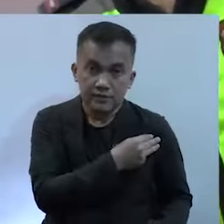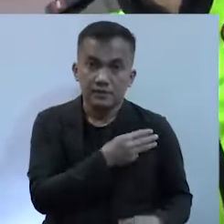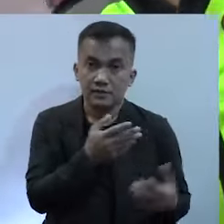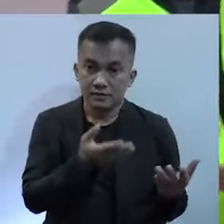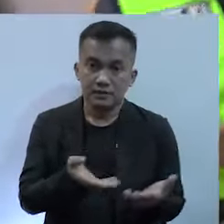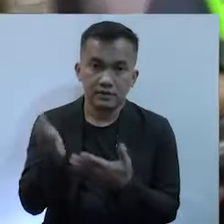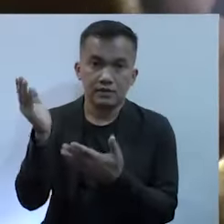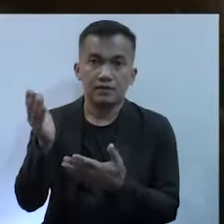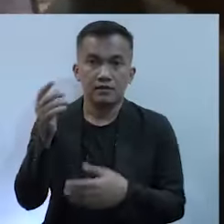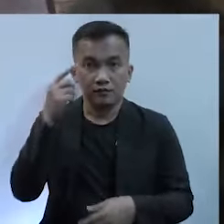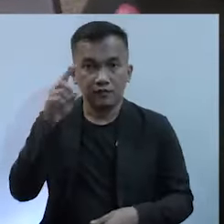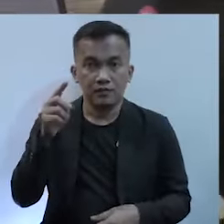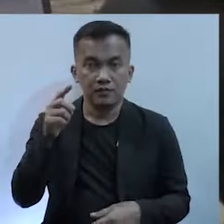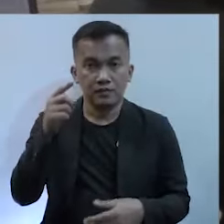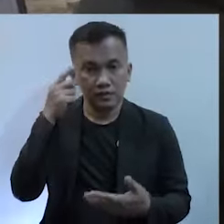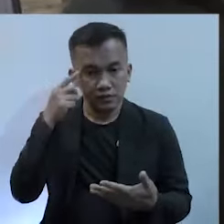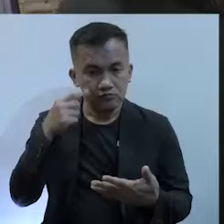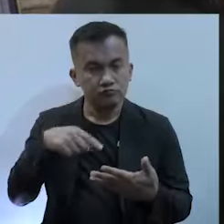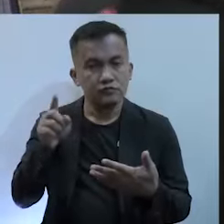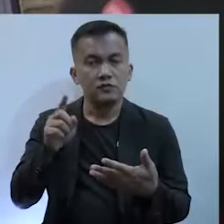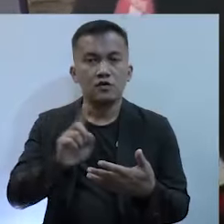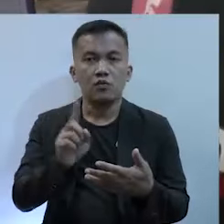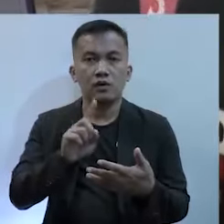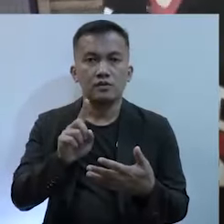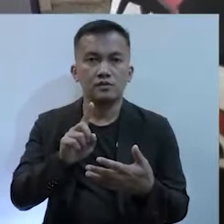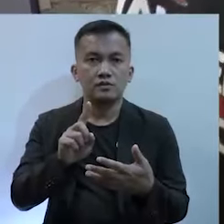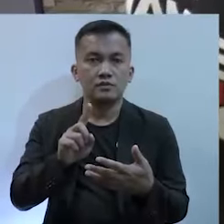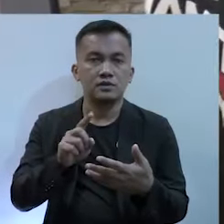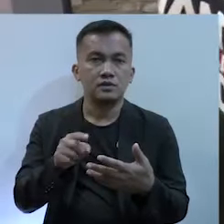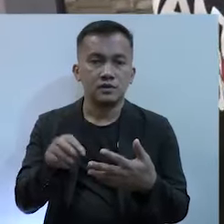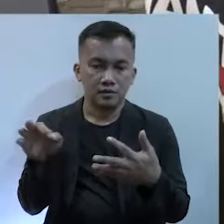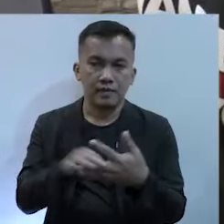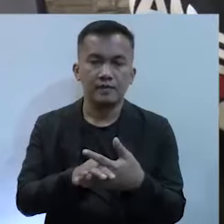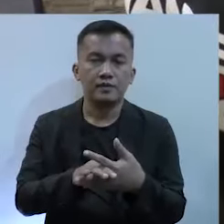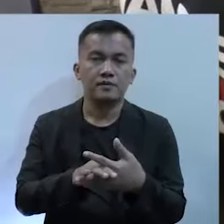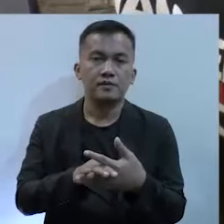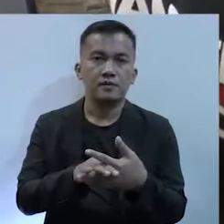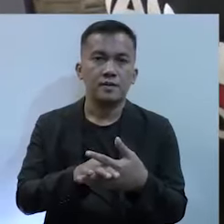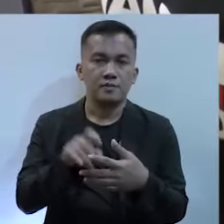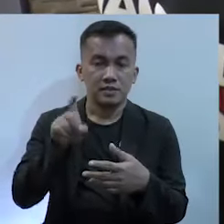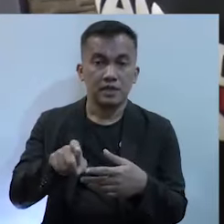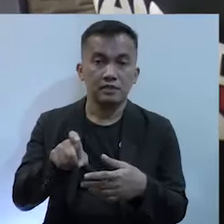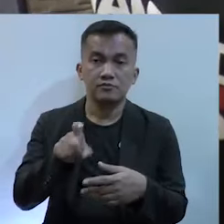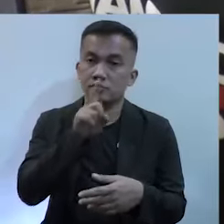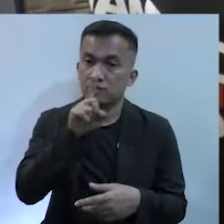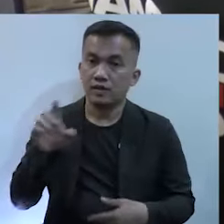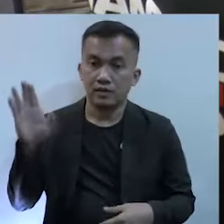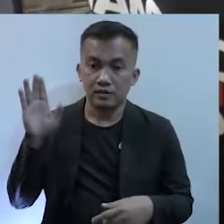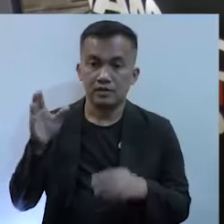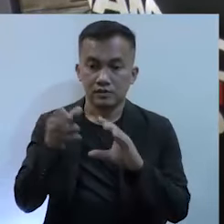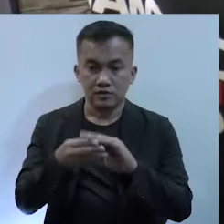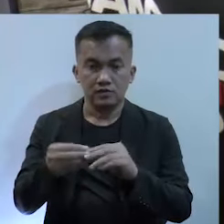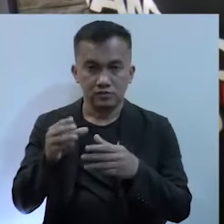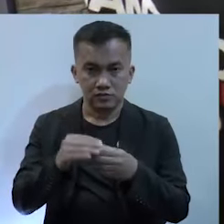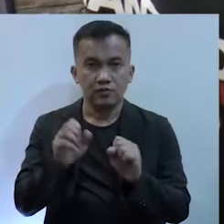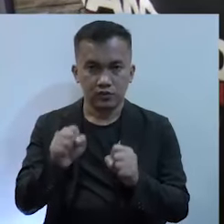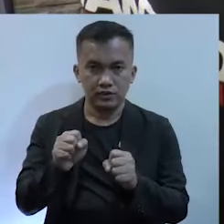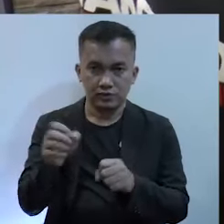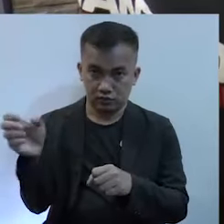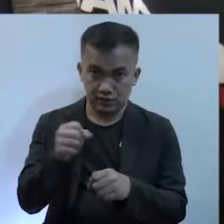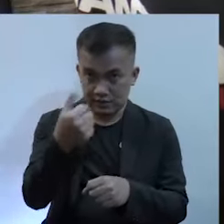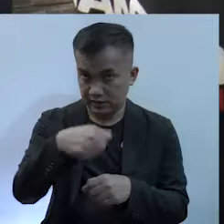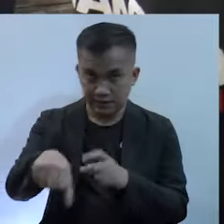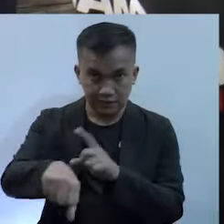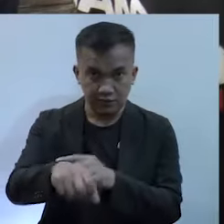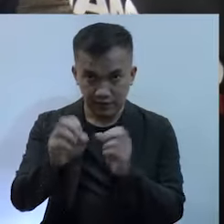medical, dadalhin nyo na lang po yun para ma-determine po kung ano pong ipapail. Basta po yung sinumpaang sa laysay, pwede na po kayong